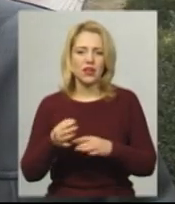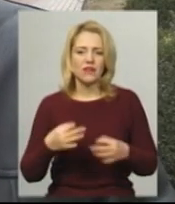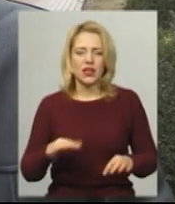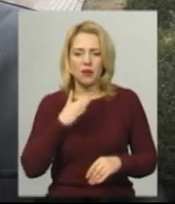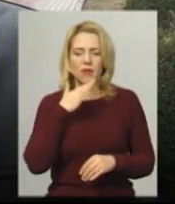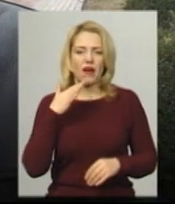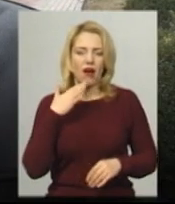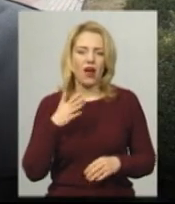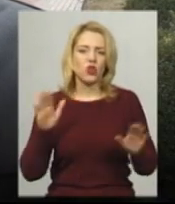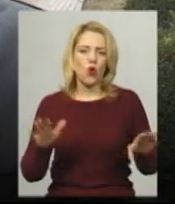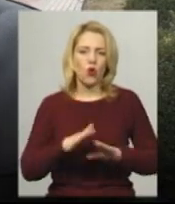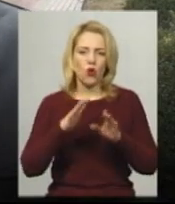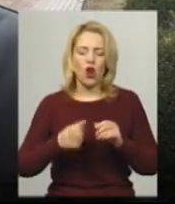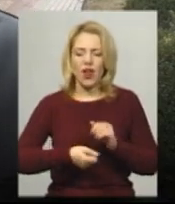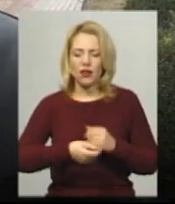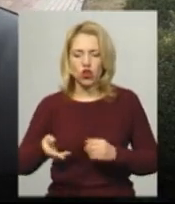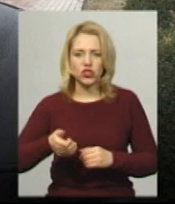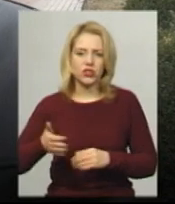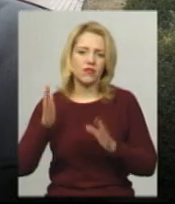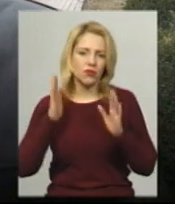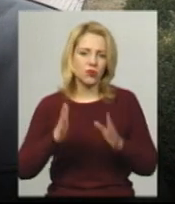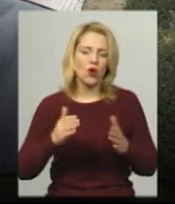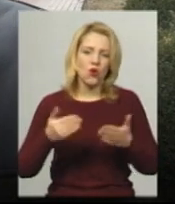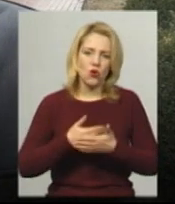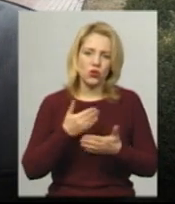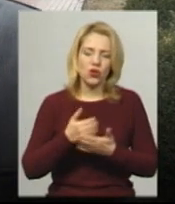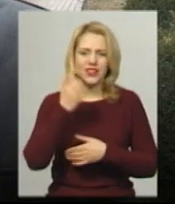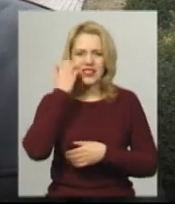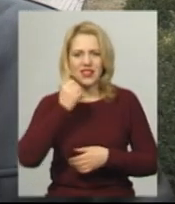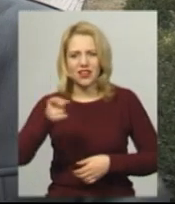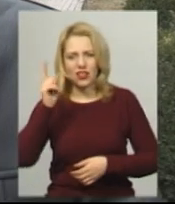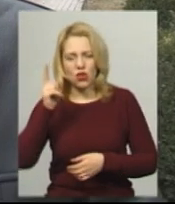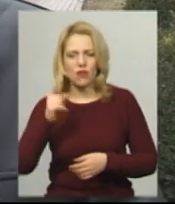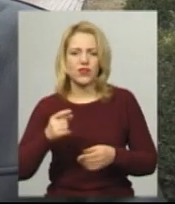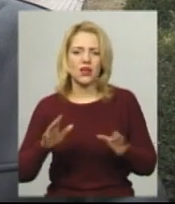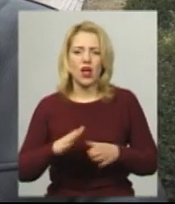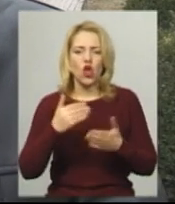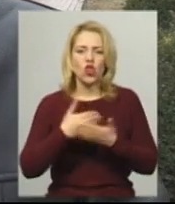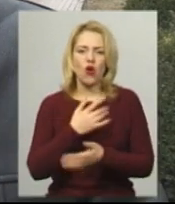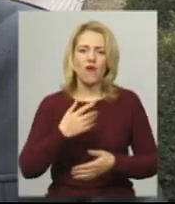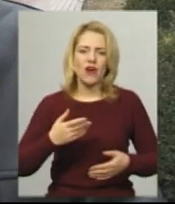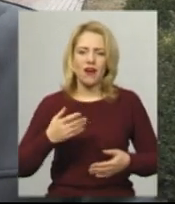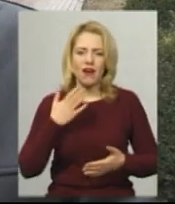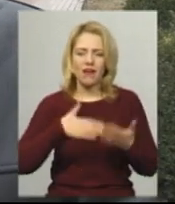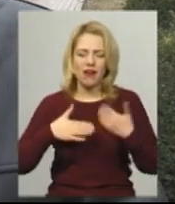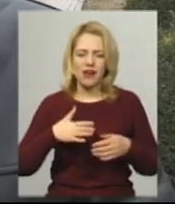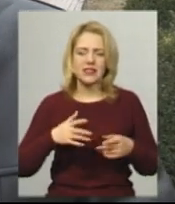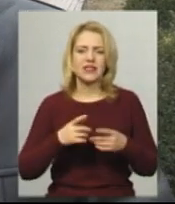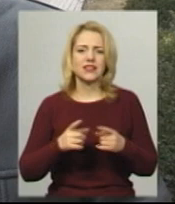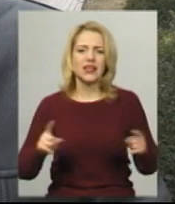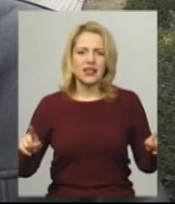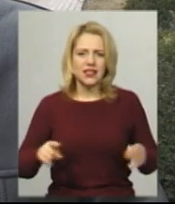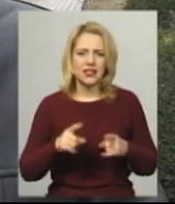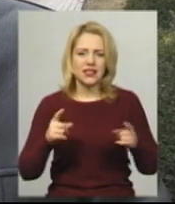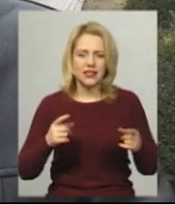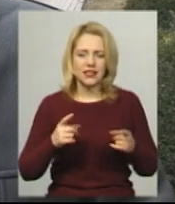колядок щедрівок оновлено, багато буде гарних старих добрих колядок. Це і «Нова радість стала», це і «Щедри Клонтовича», це і